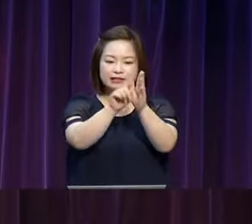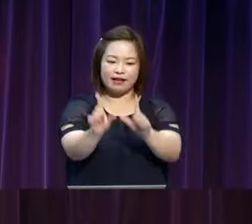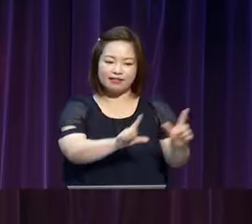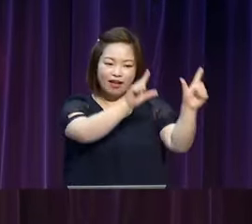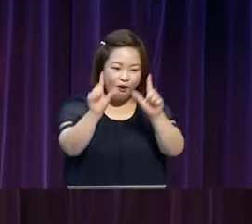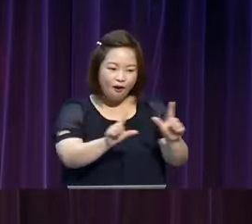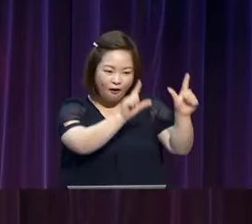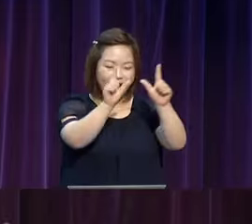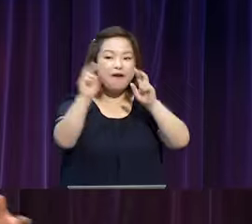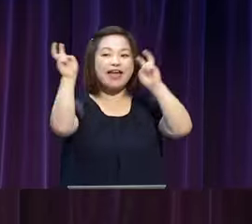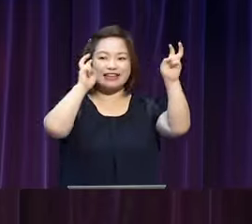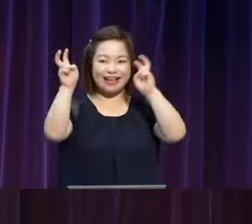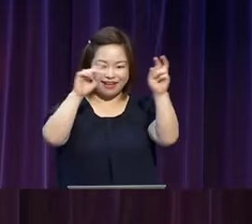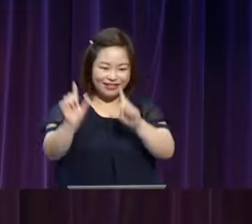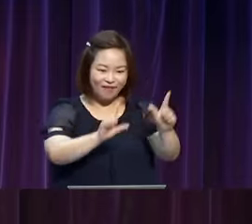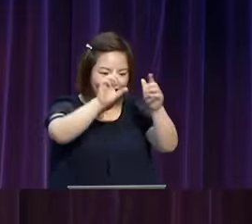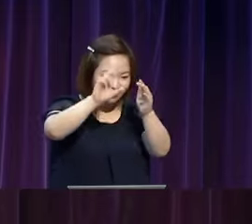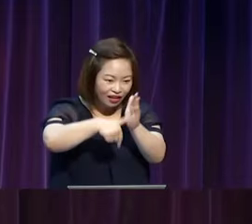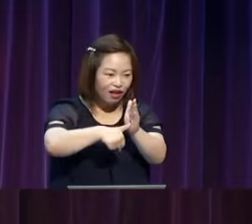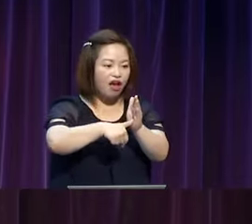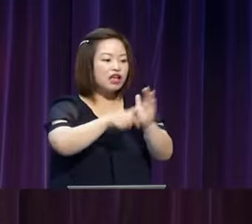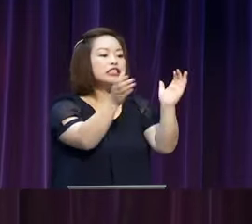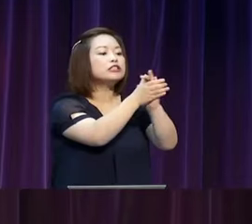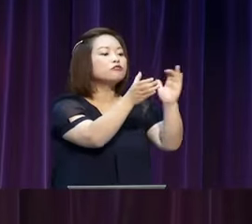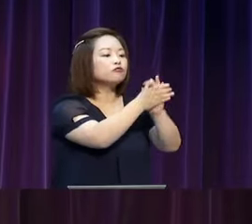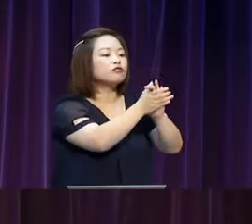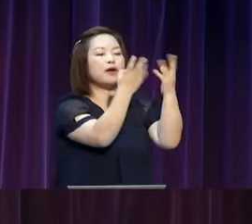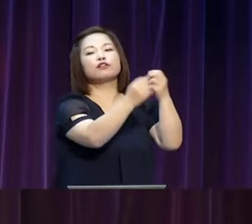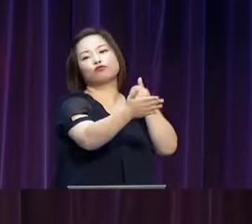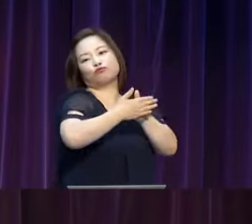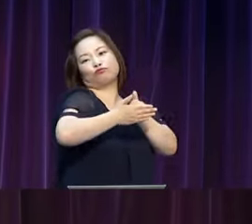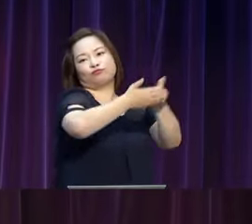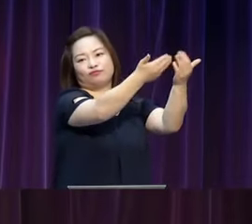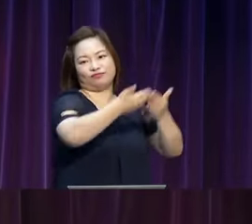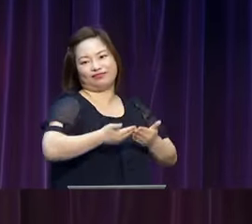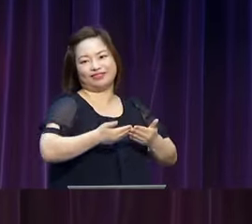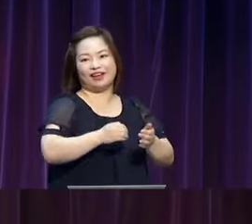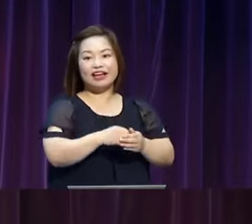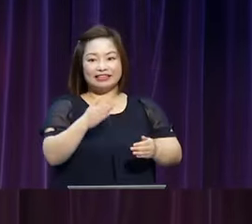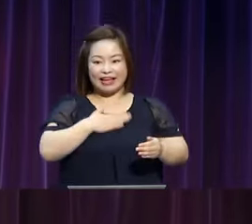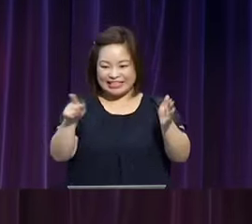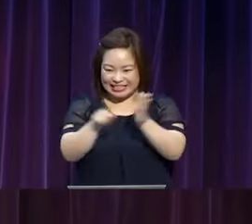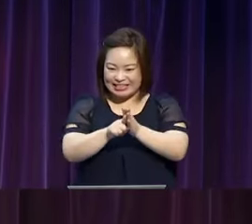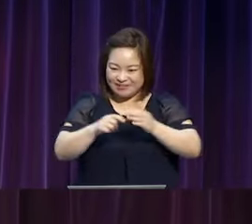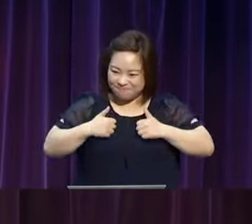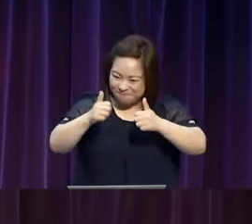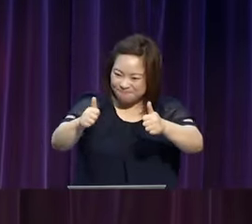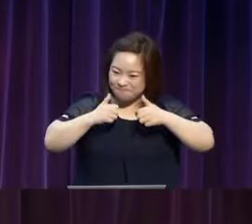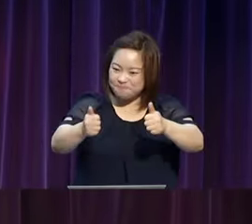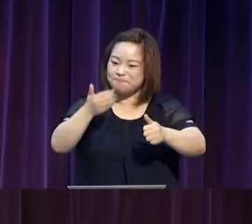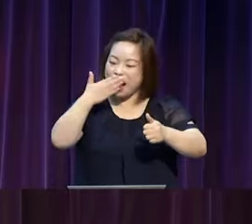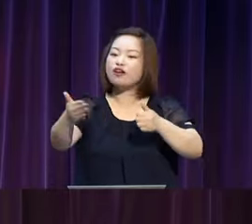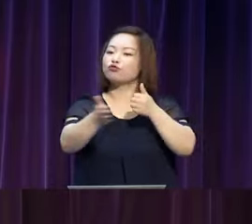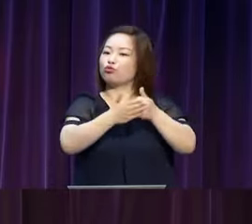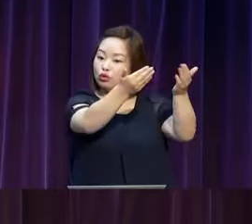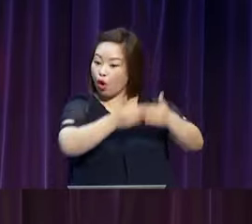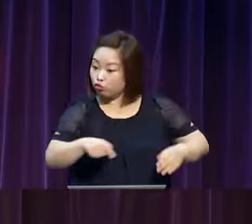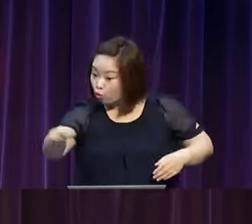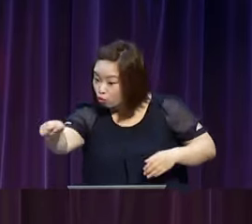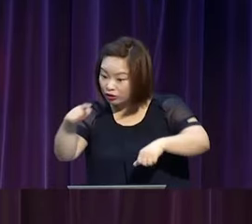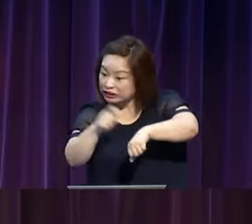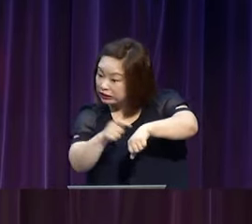했어요. 오히려 주변 사람들이 도와주면서 신앙생활 잘할 수 있도록, 오히려 야, 너 교회 가야